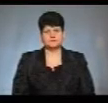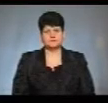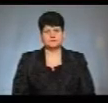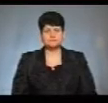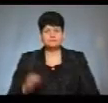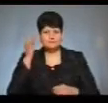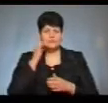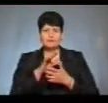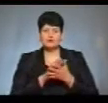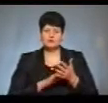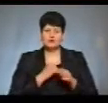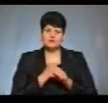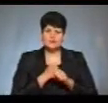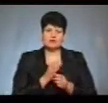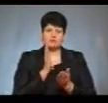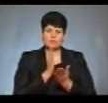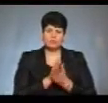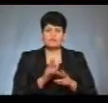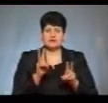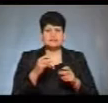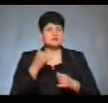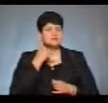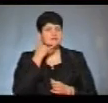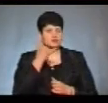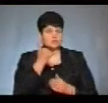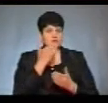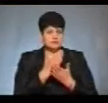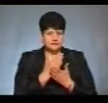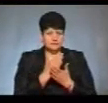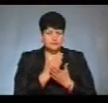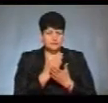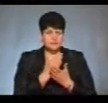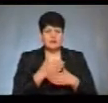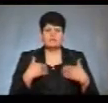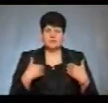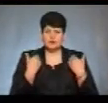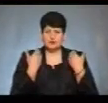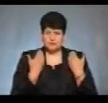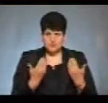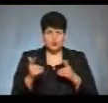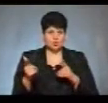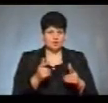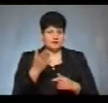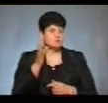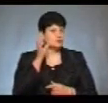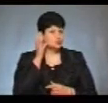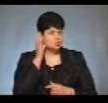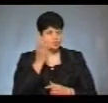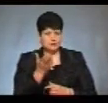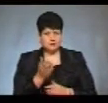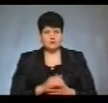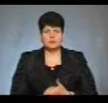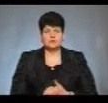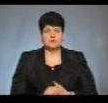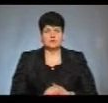Нагадаю, ми продовжуємо працювати у прямому ефірі. Мені підказують, до нас телефонує телеглядач. Вітаю вас, готові вас почути. Я